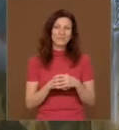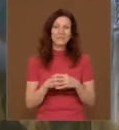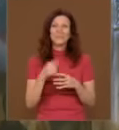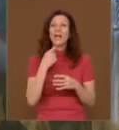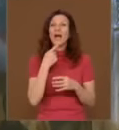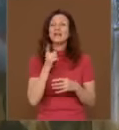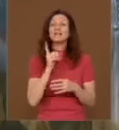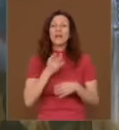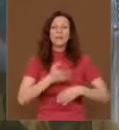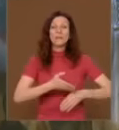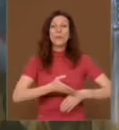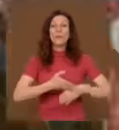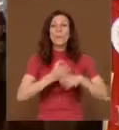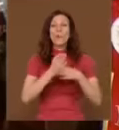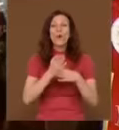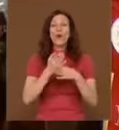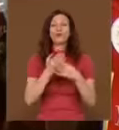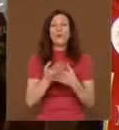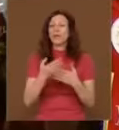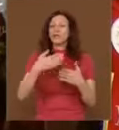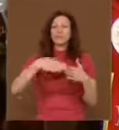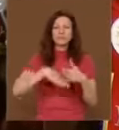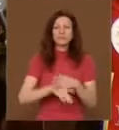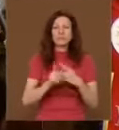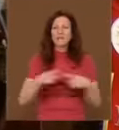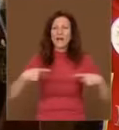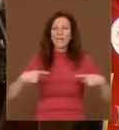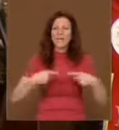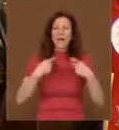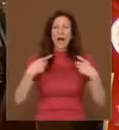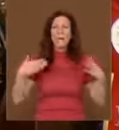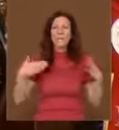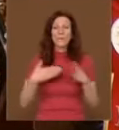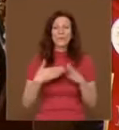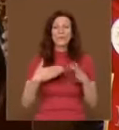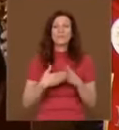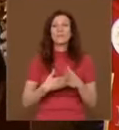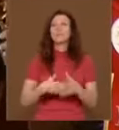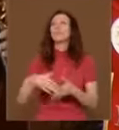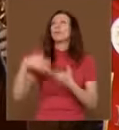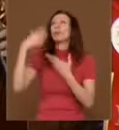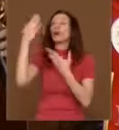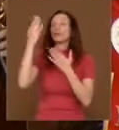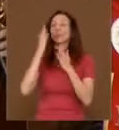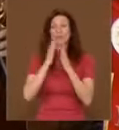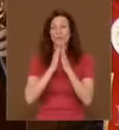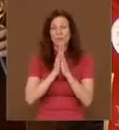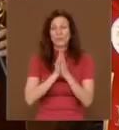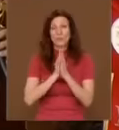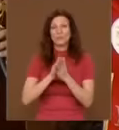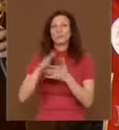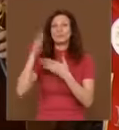За да им се помогне да се покори под нозете им всеки враг и противник, на Господа да се помоли.